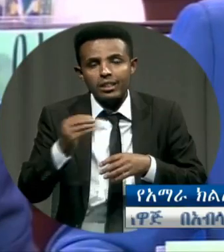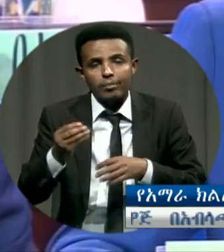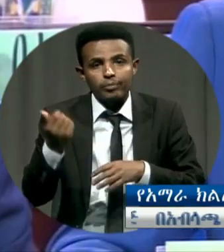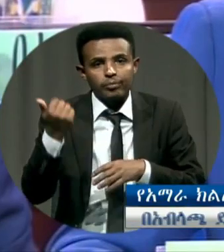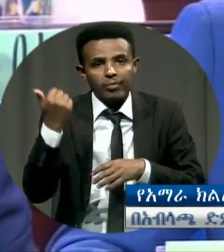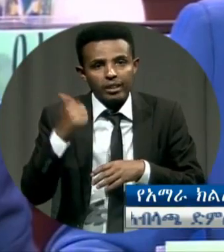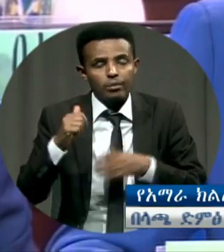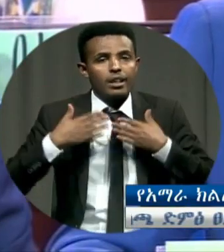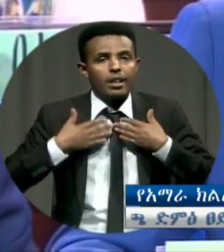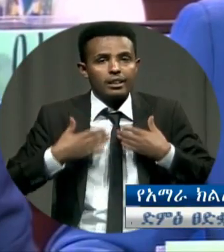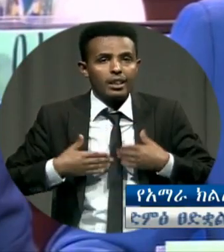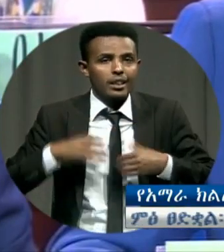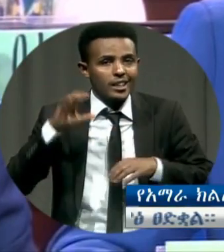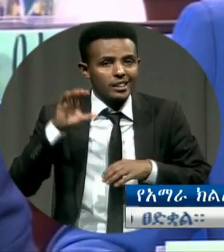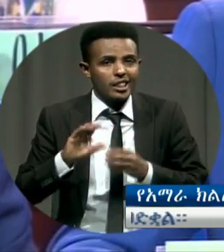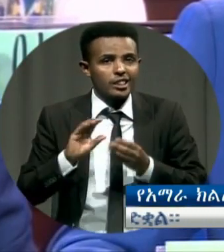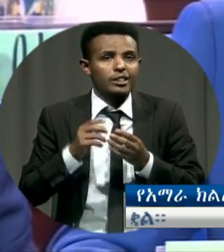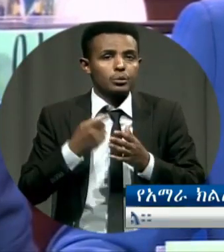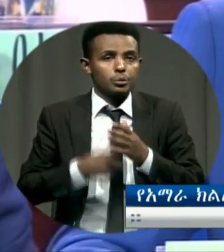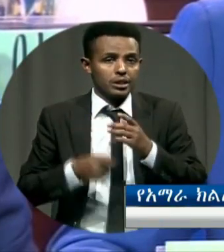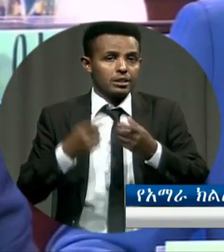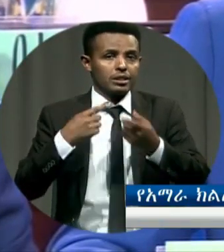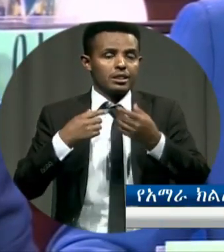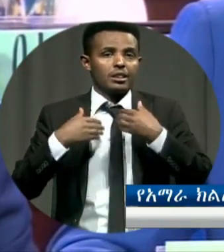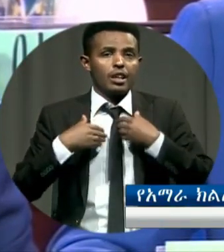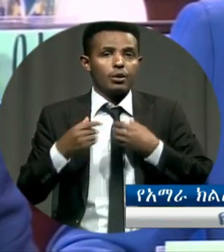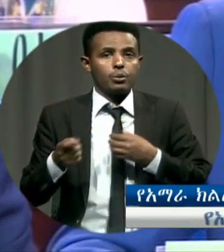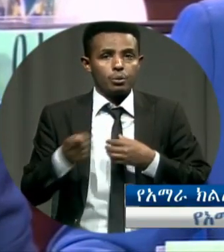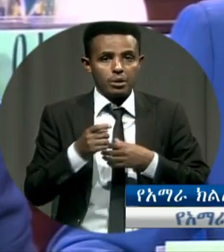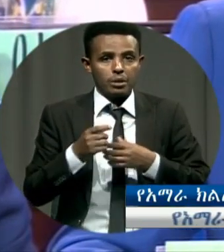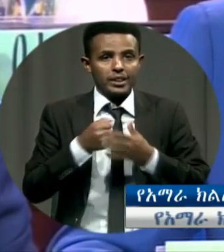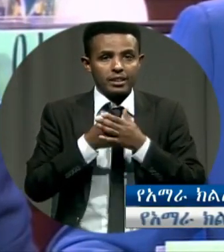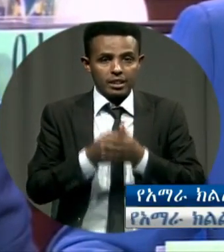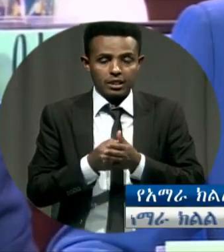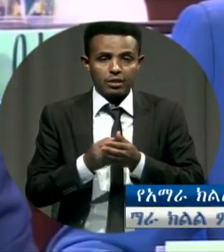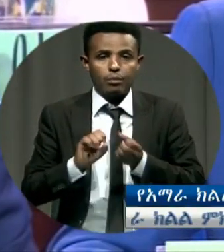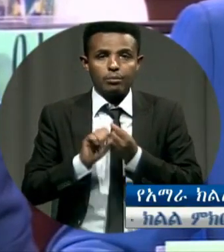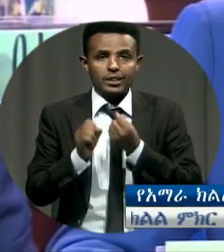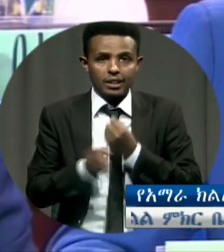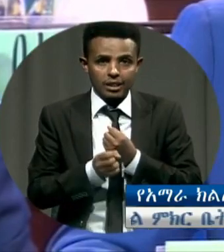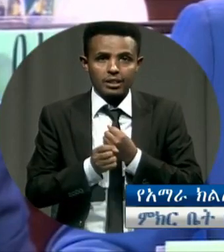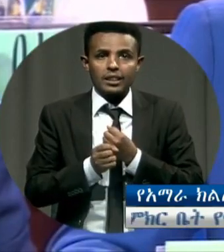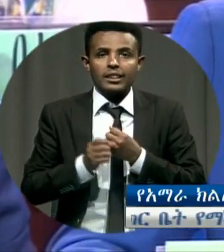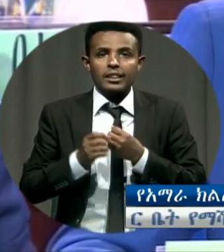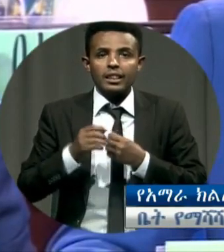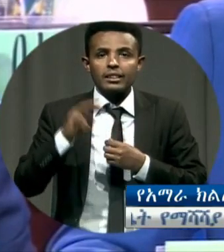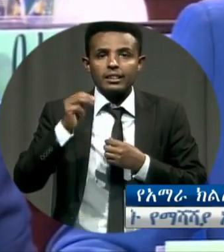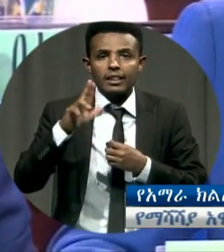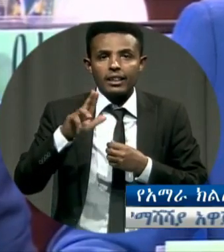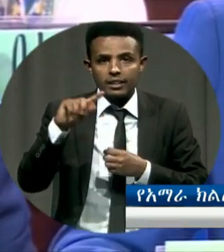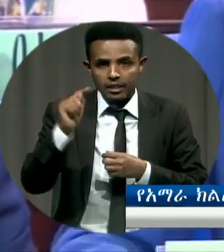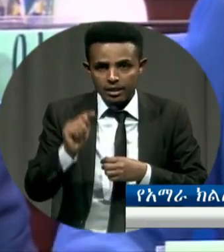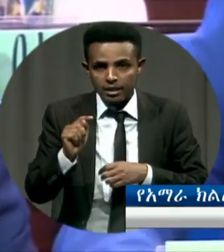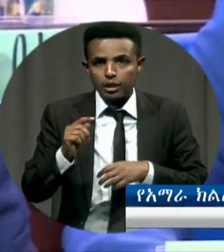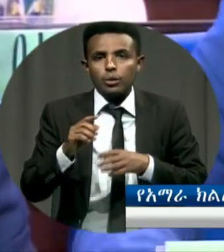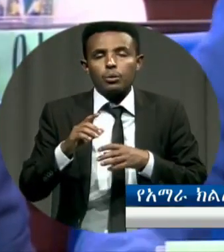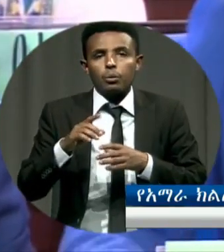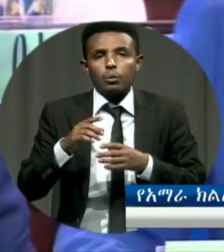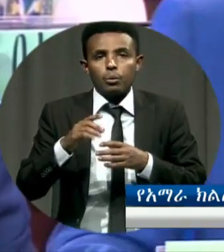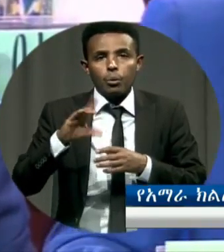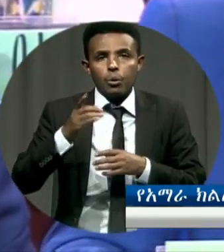ላይ ያስገዳጅነት ውጤት ያለው ይሆናል ተብሎ በተደነገገው መሰረት የጥረት ኮርፖሬት ተጠሪነቱ ለክልሉ ምክር ቤት